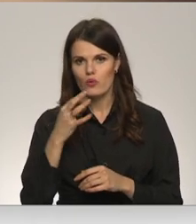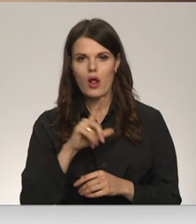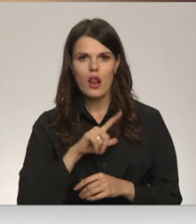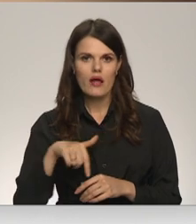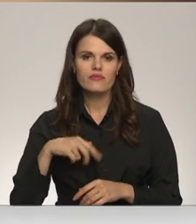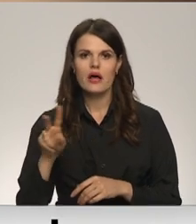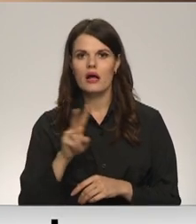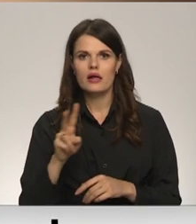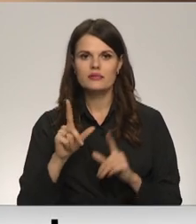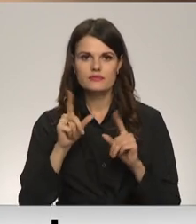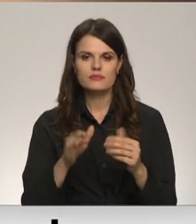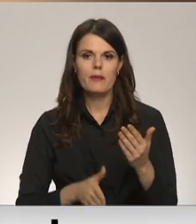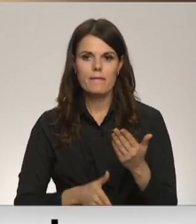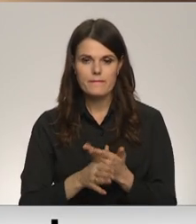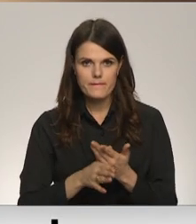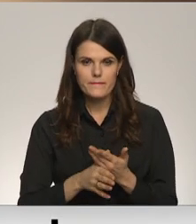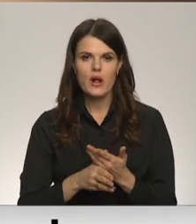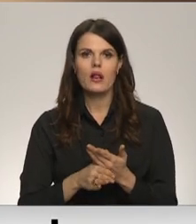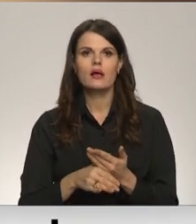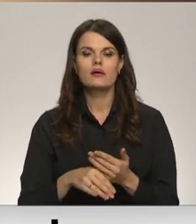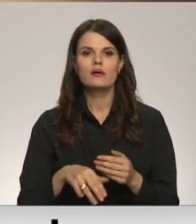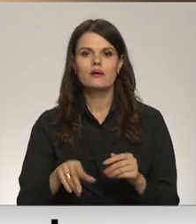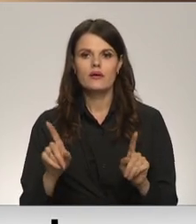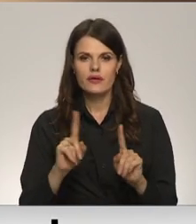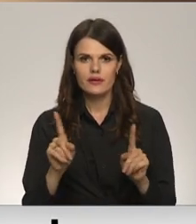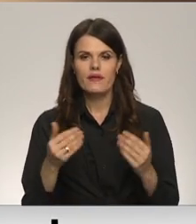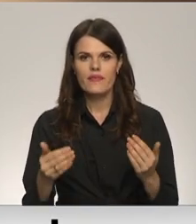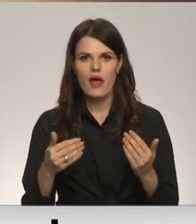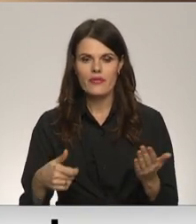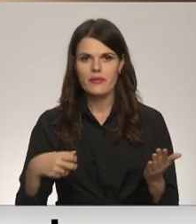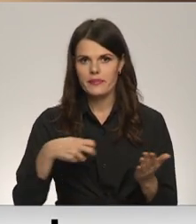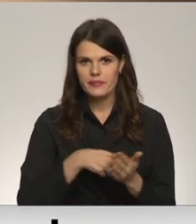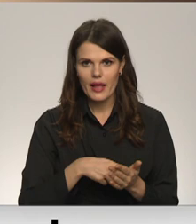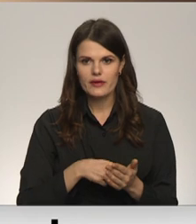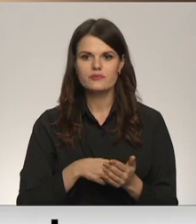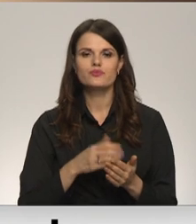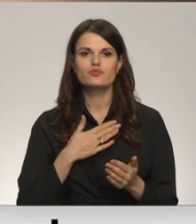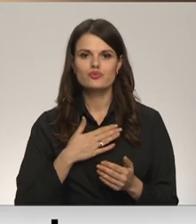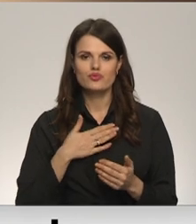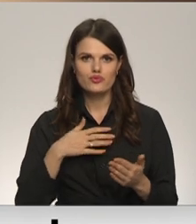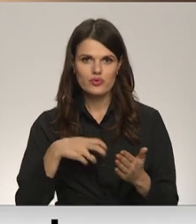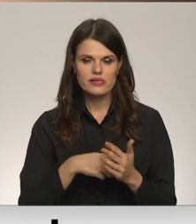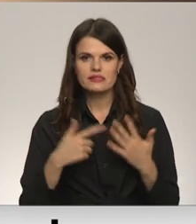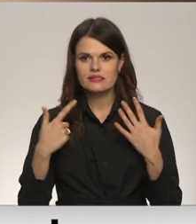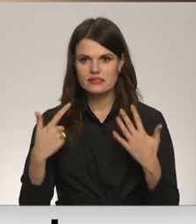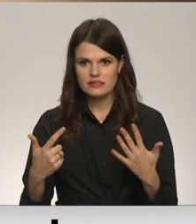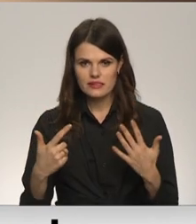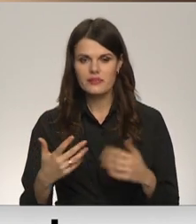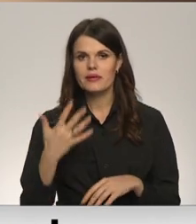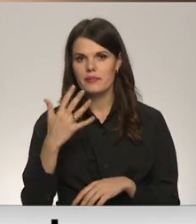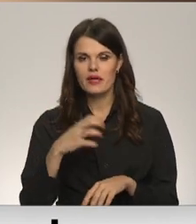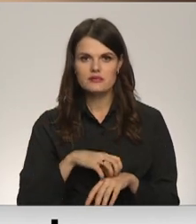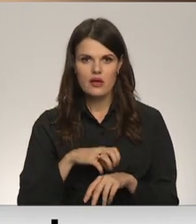kas dodās palīgos. Ir pašreiz pieregistrējušies mūsu konsulārajā reģistrā 7-5 mediķi